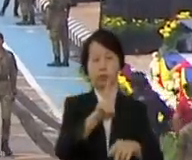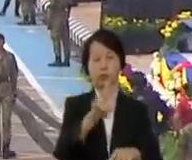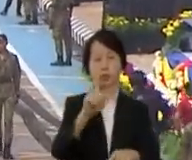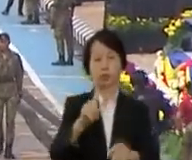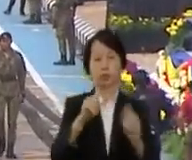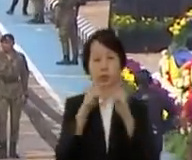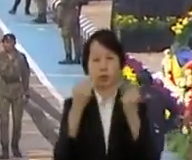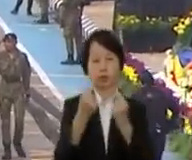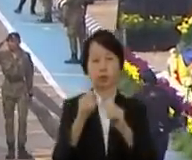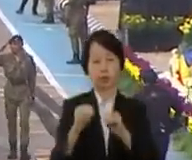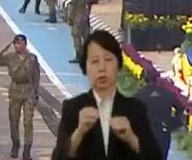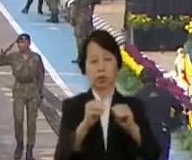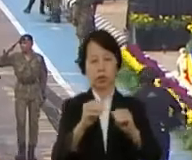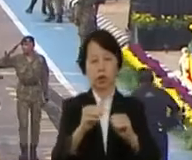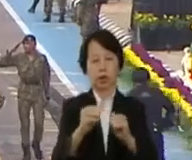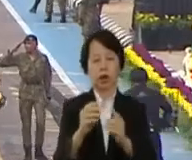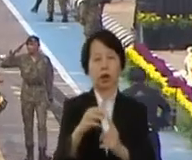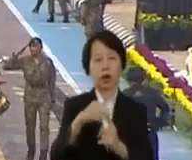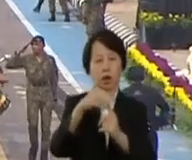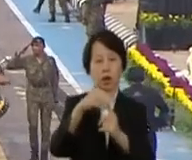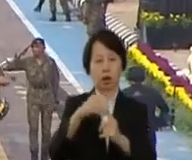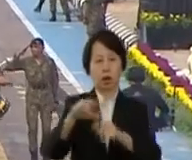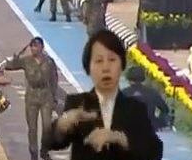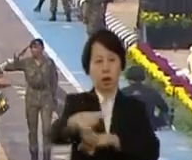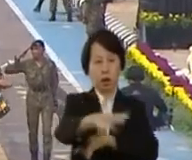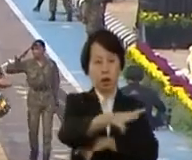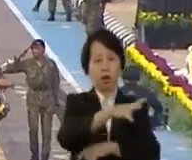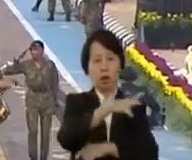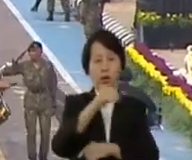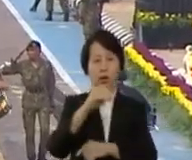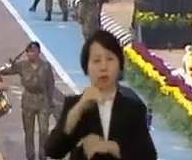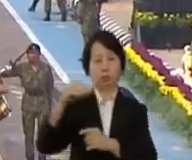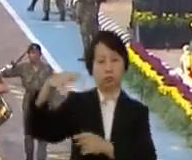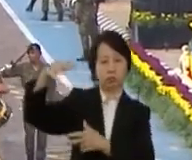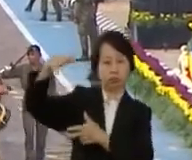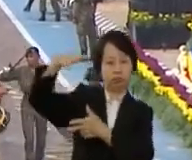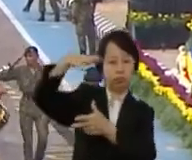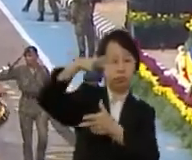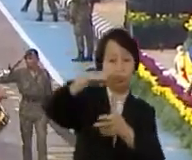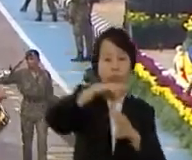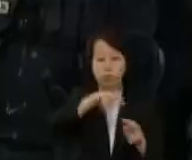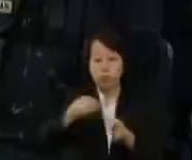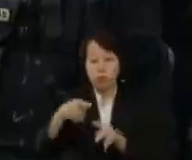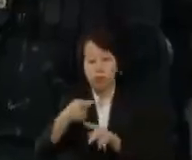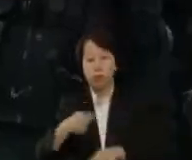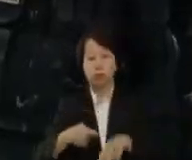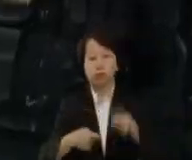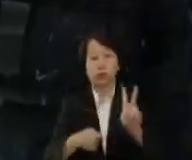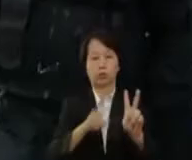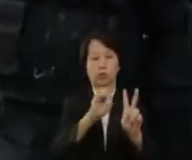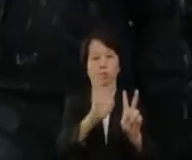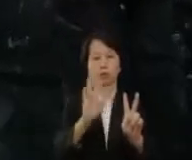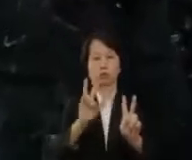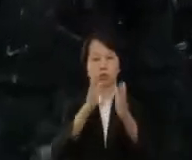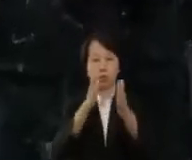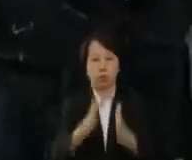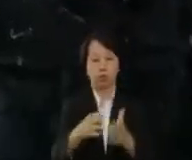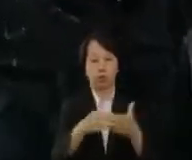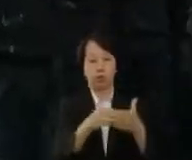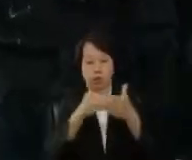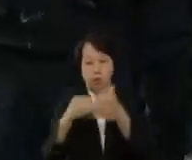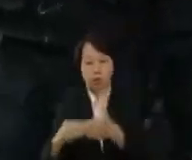21 grup gerak khas, pasukan khas laut dan pasukan khas udara yang terdiri daripada 207 orang